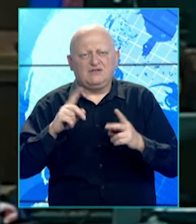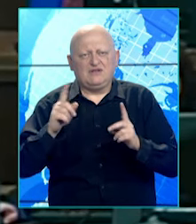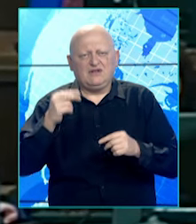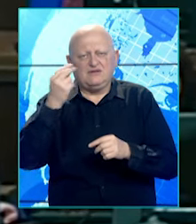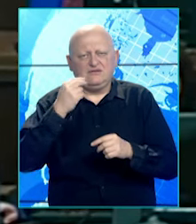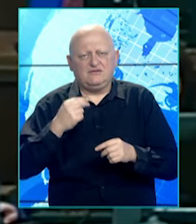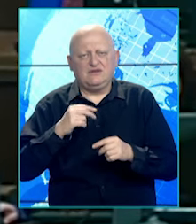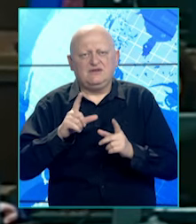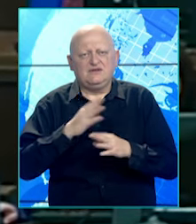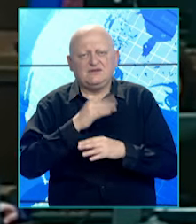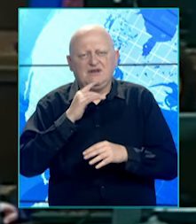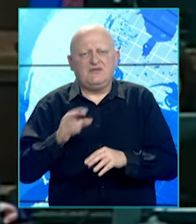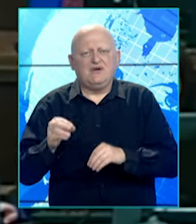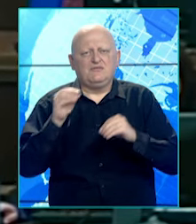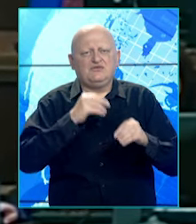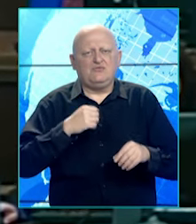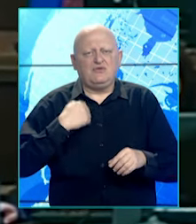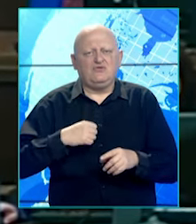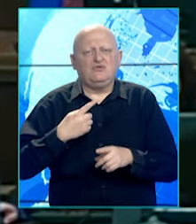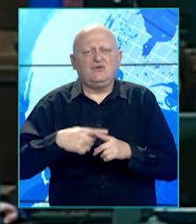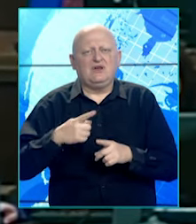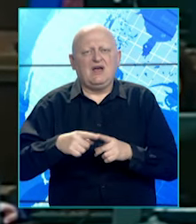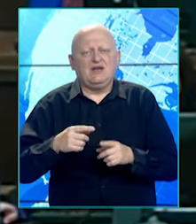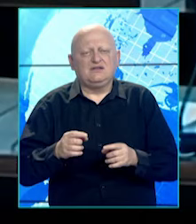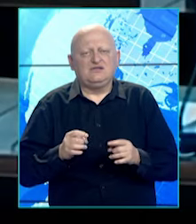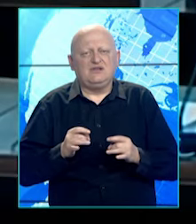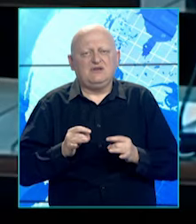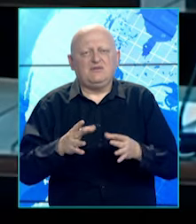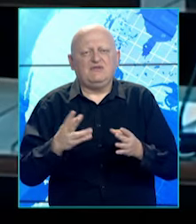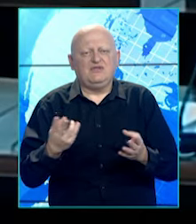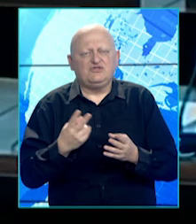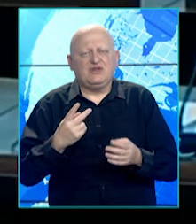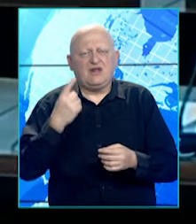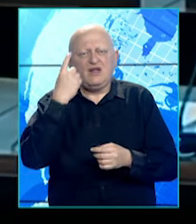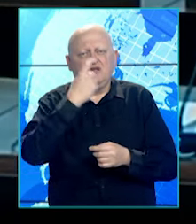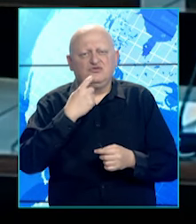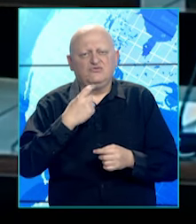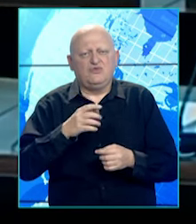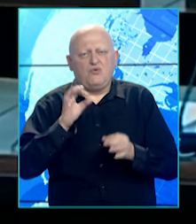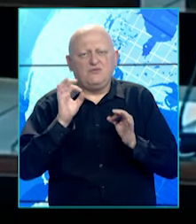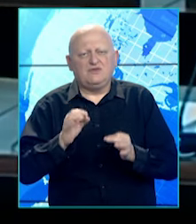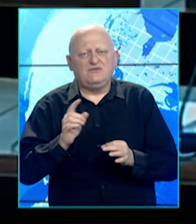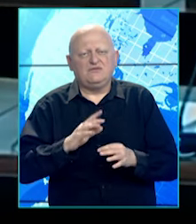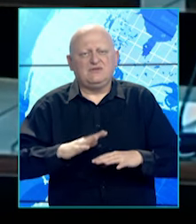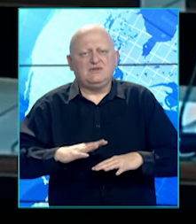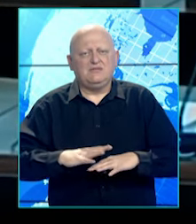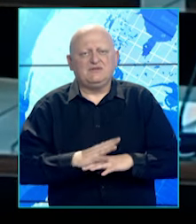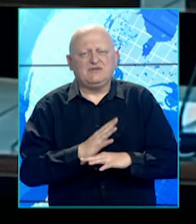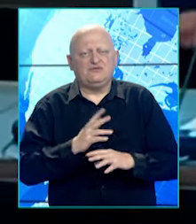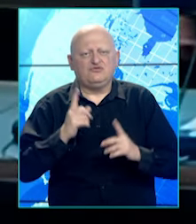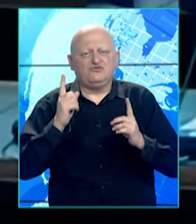službenog glasnika RS-a iz Sarajeva, premjesti u Banja Luku. Razlozi prebivalište, kao i sumnje u objektivnost